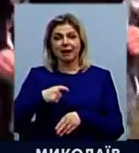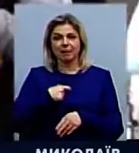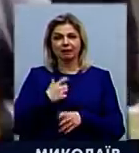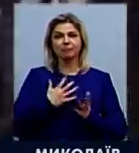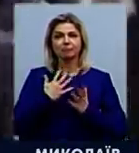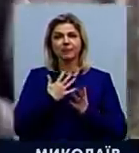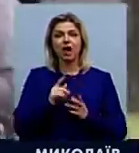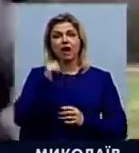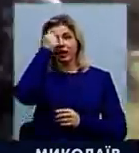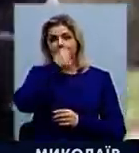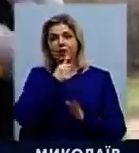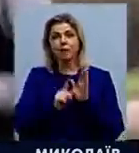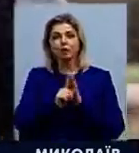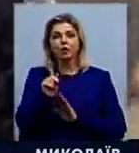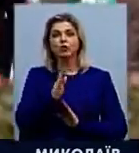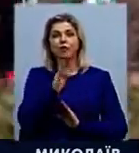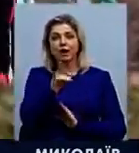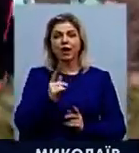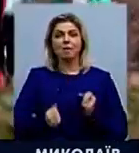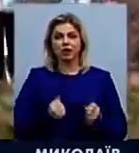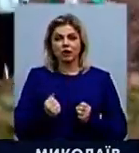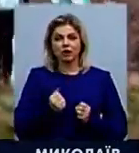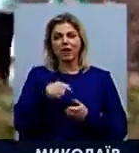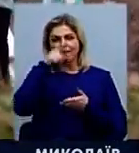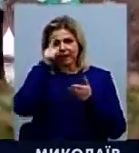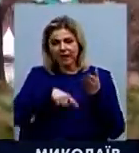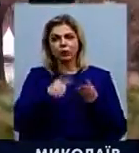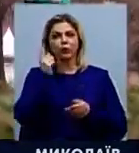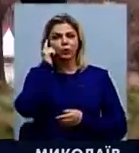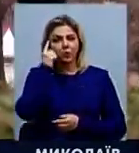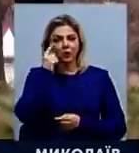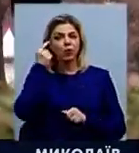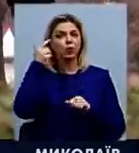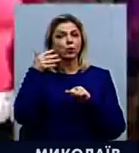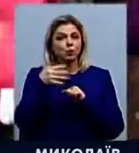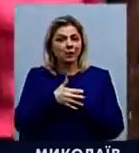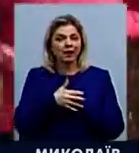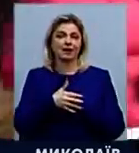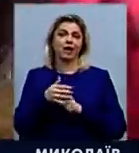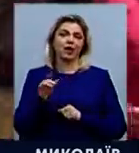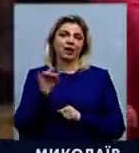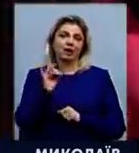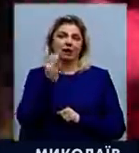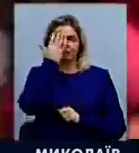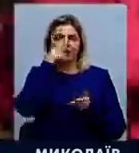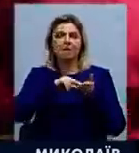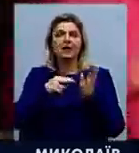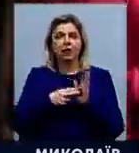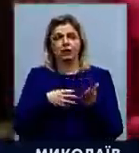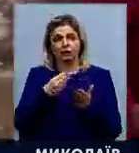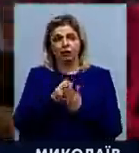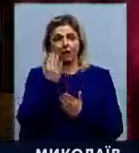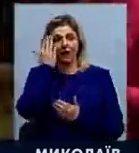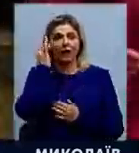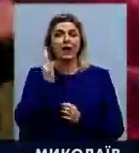рік почати з того, що ви біжите, вірите, думаєте, розумієте, промірковуєте свою мрію. І